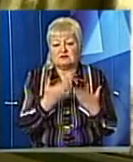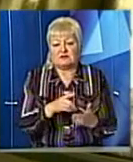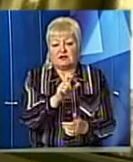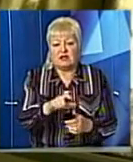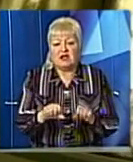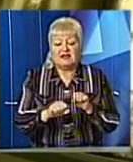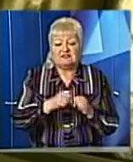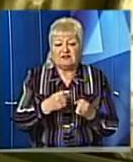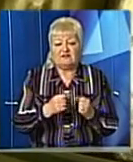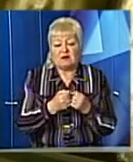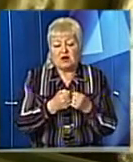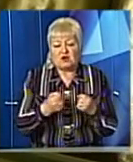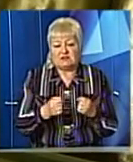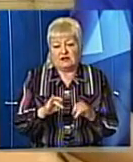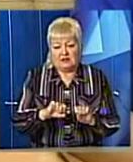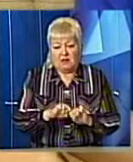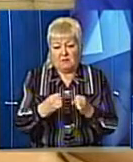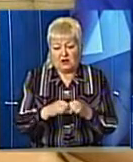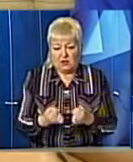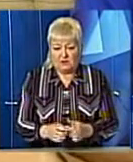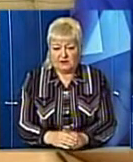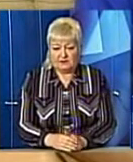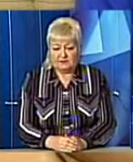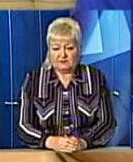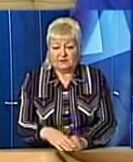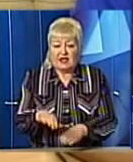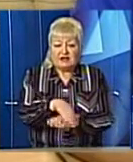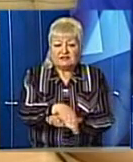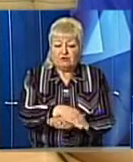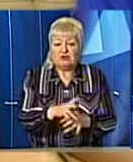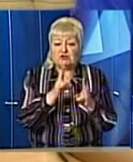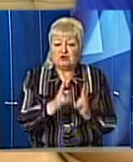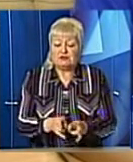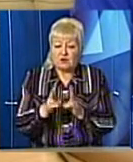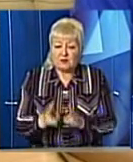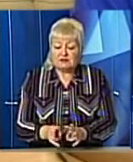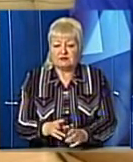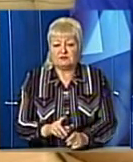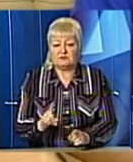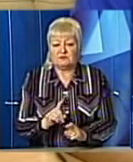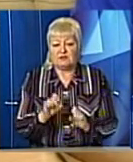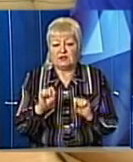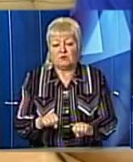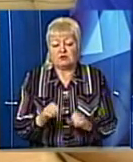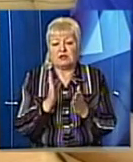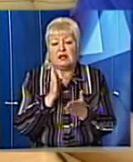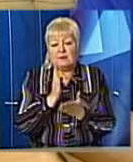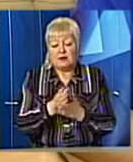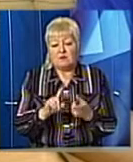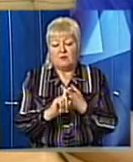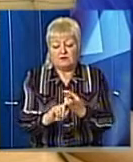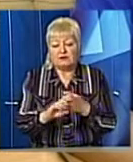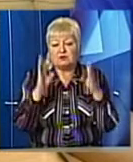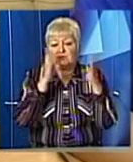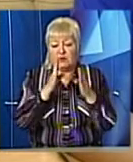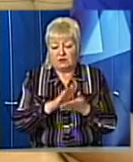із вивихами, розтягненнями та переломами. Із вуличного травматизму, який можна прямо пов'язувати із погодними умовами,